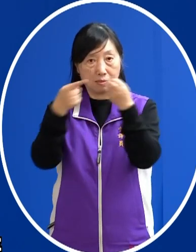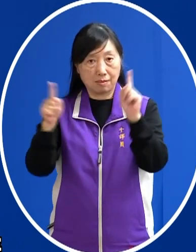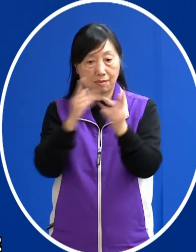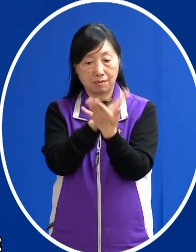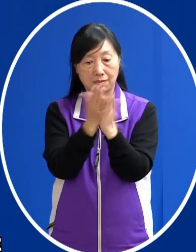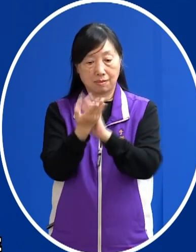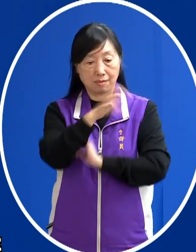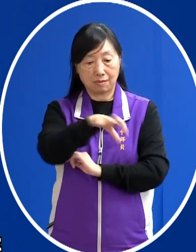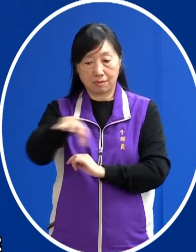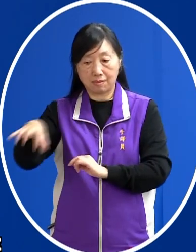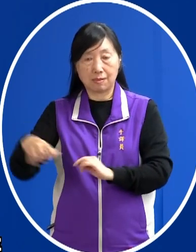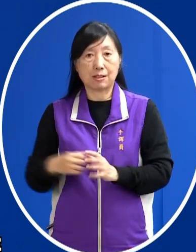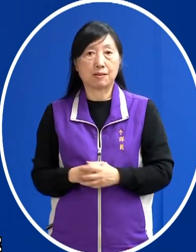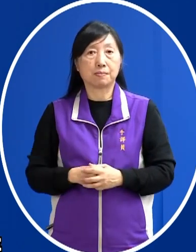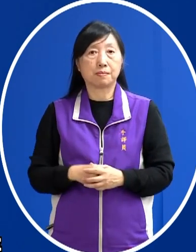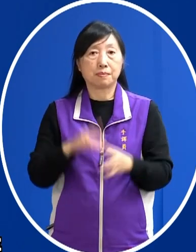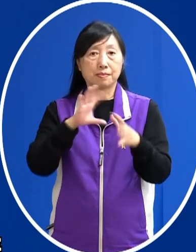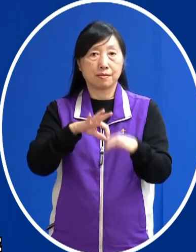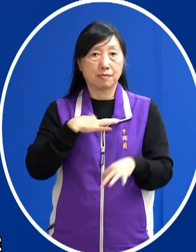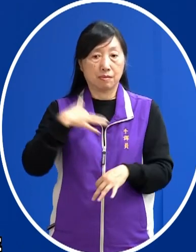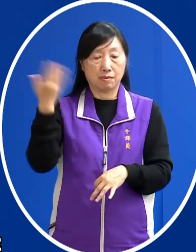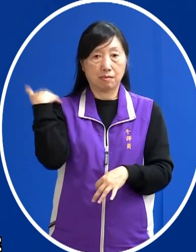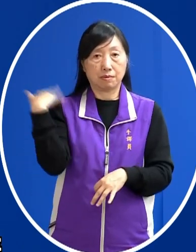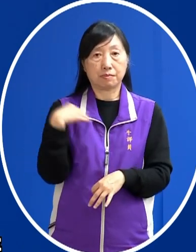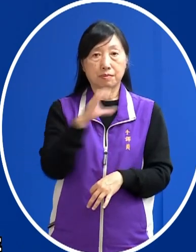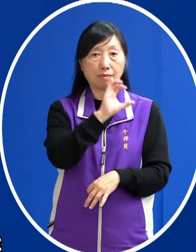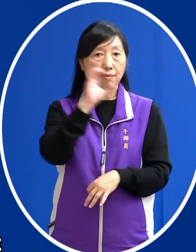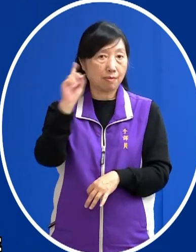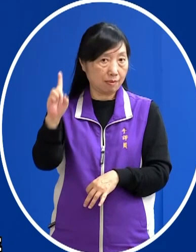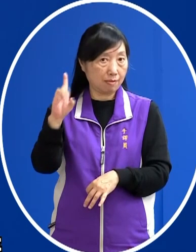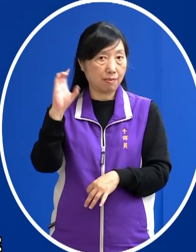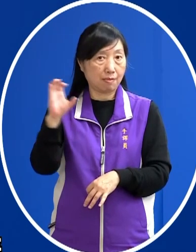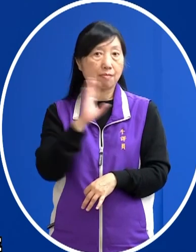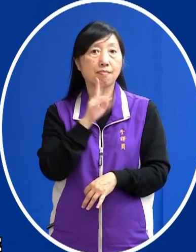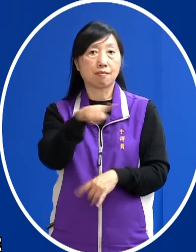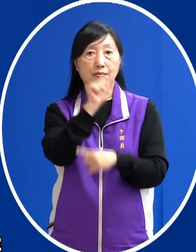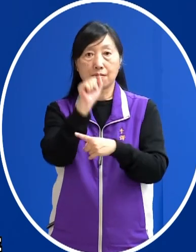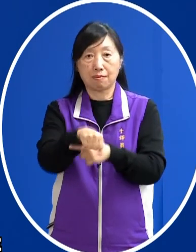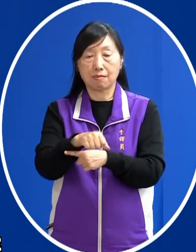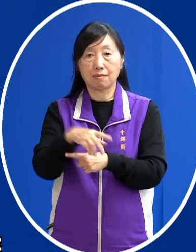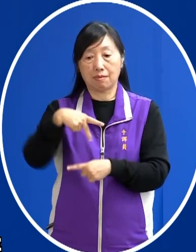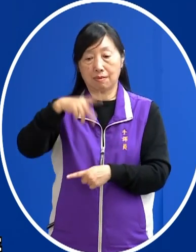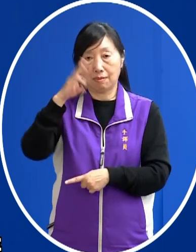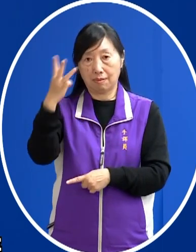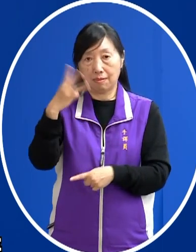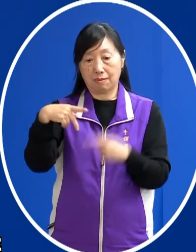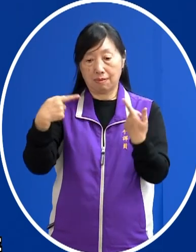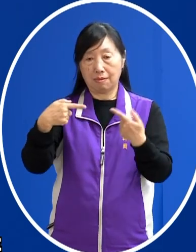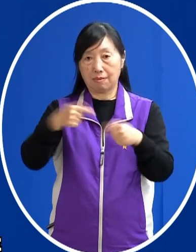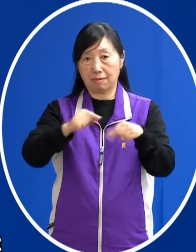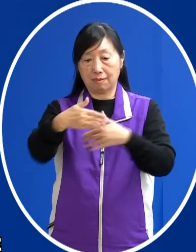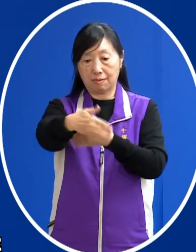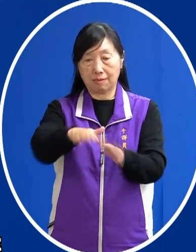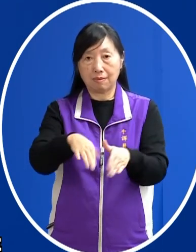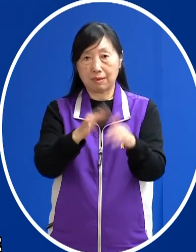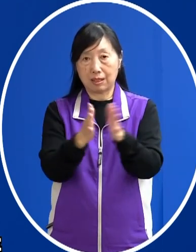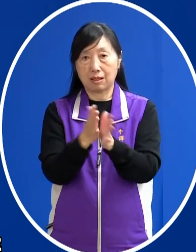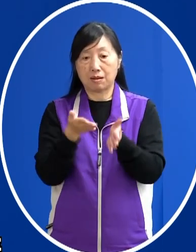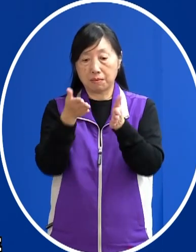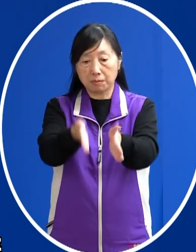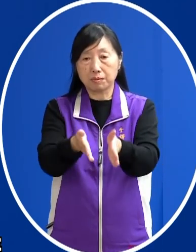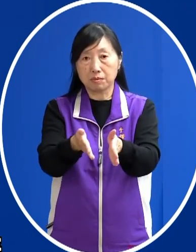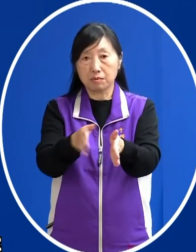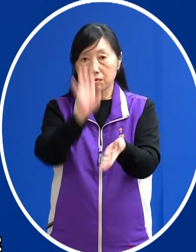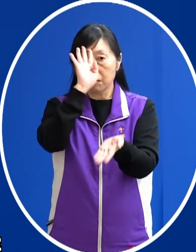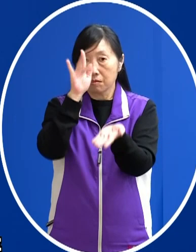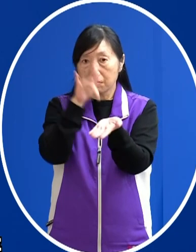个机构，因为我们有过去 CDC 核准的在 P3 实验室可以操作这样病毒的这样子的一